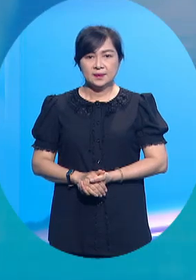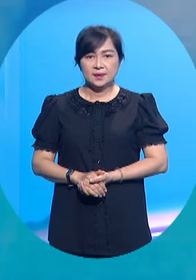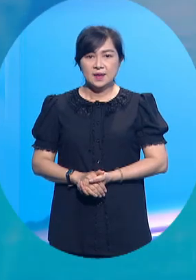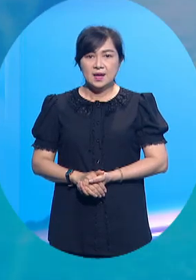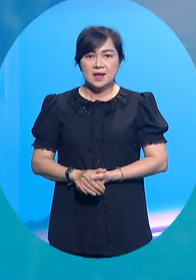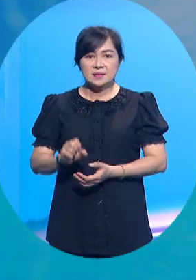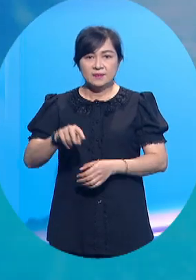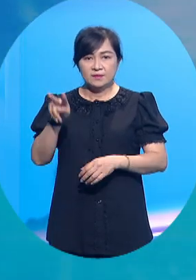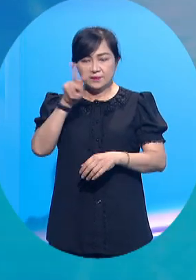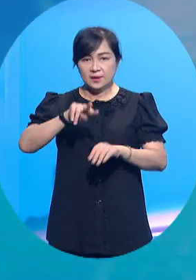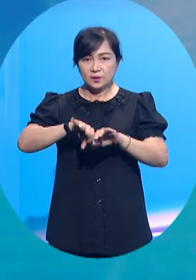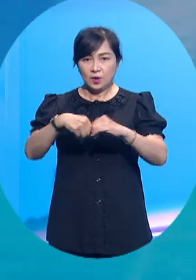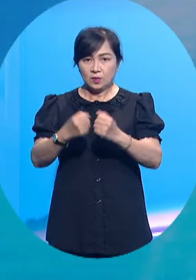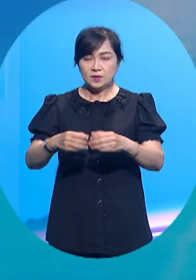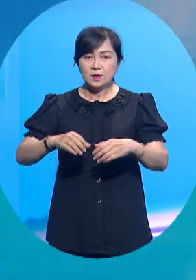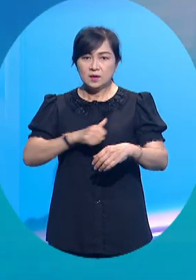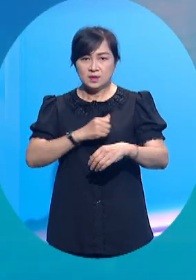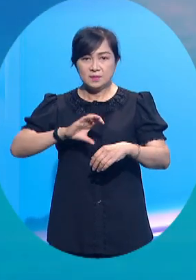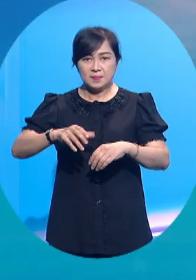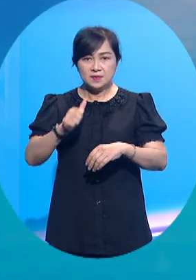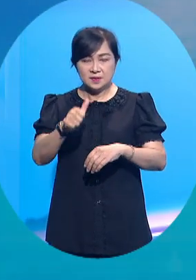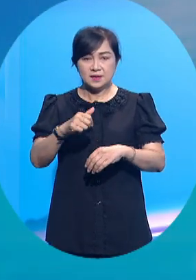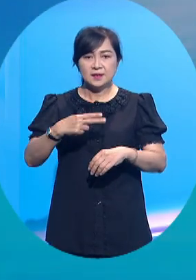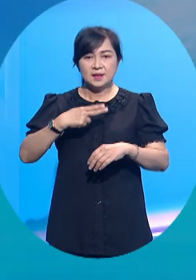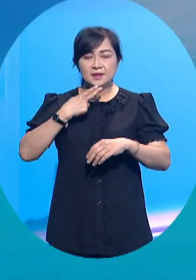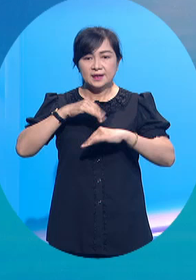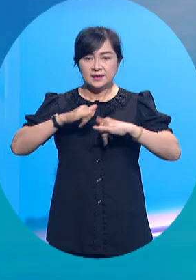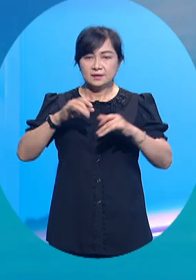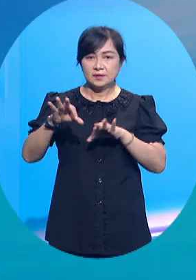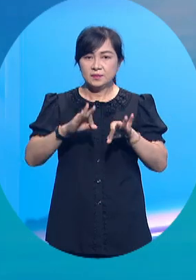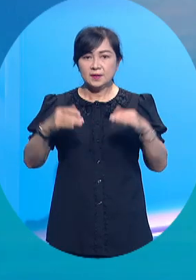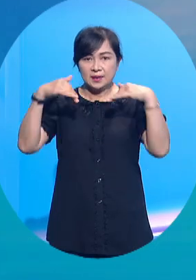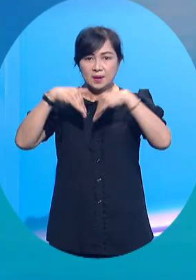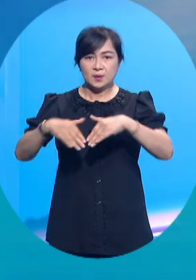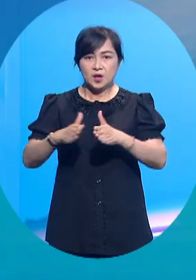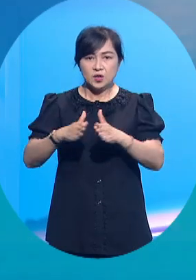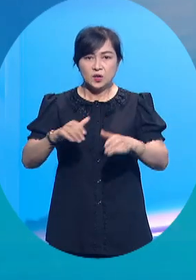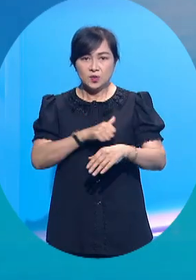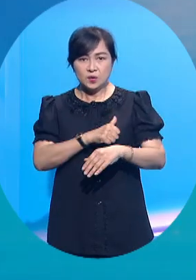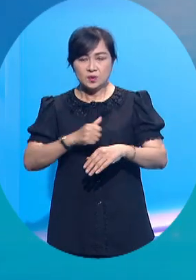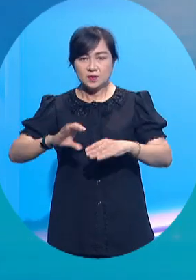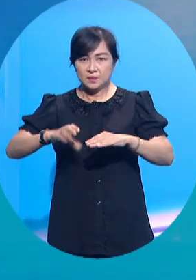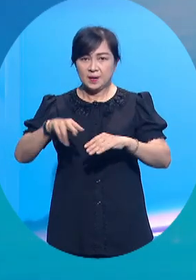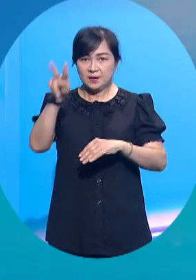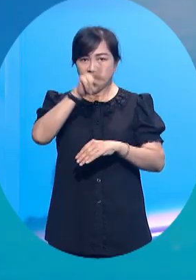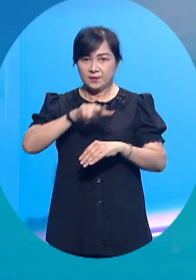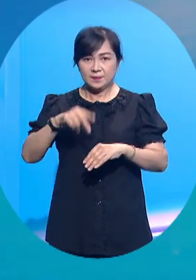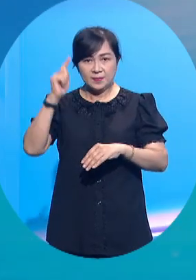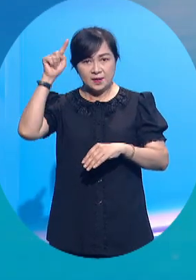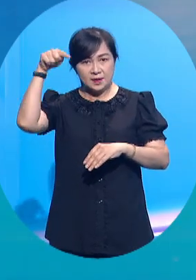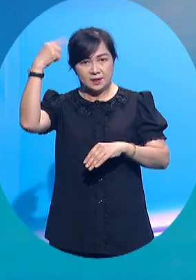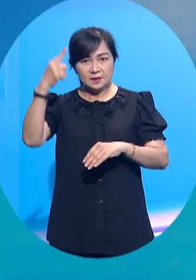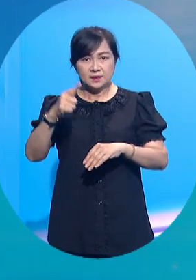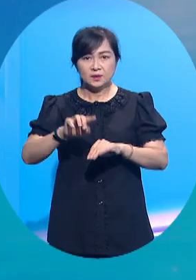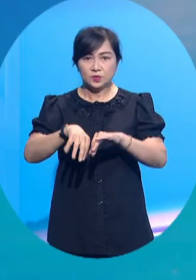Vừa qua, Sao Việt Nam đã tổ chức ngày hội thợ máy nhất nhất tại Nhà văn hóa thanh niên thành phố Hồ Chí Minh với sự tham gia của đông đảo cộng đồng thợ máy Việt. Đây là lần đầu tiên